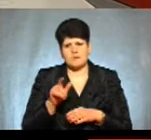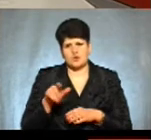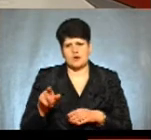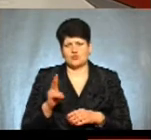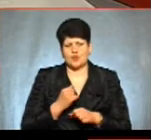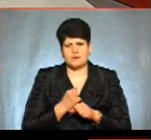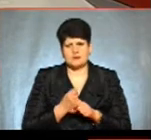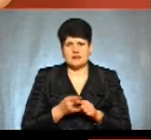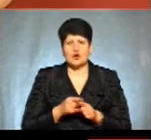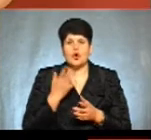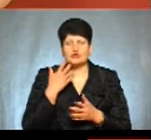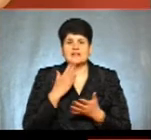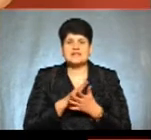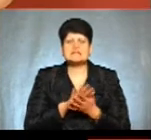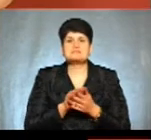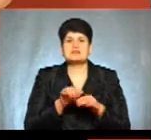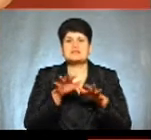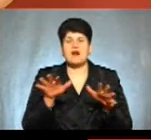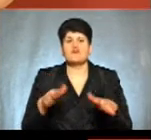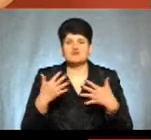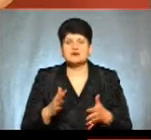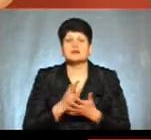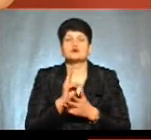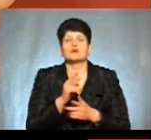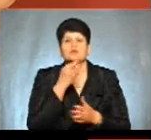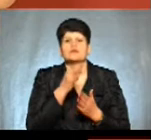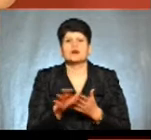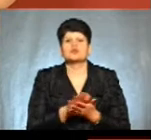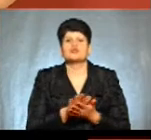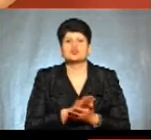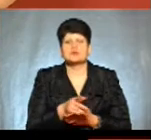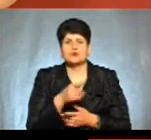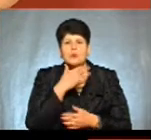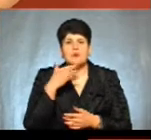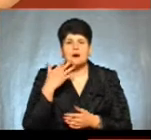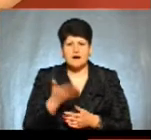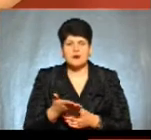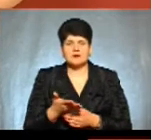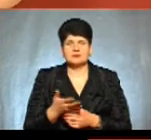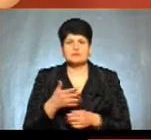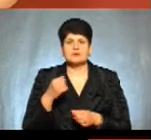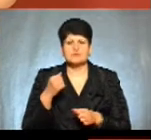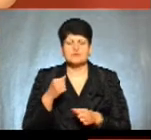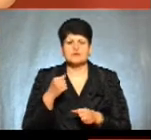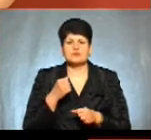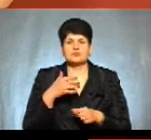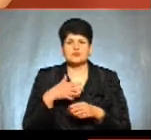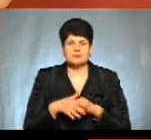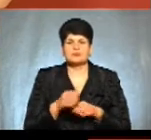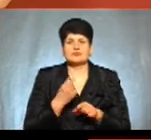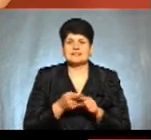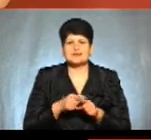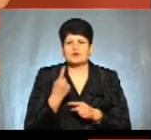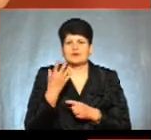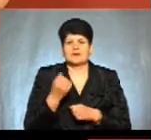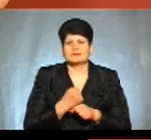роблять. Коли вже є сміття в лісі, хто відповідальний за те, щоб очистити ліс від цього сміття? Його багато, зрозуміло, що це робота не одного дня.